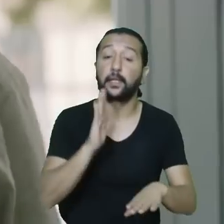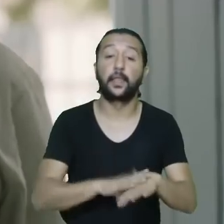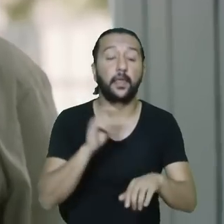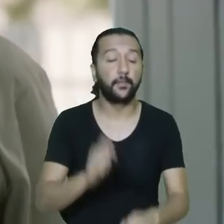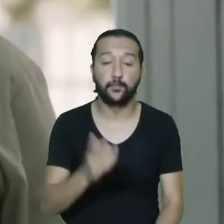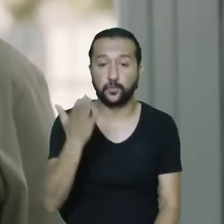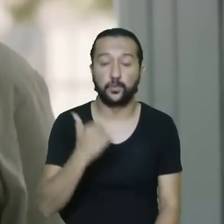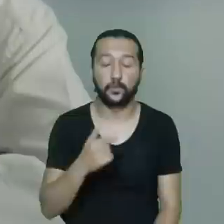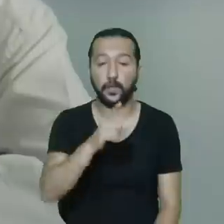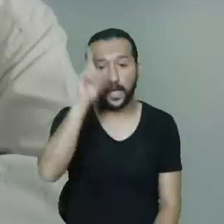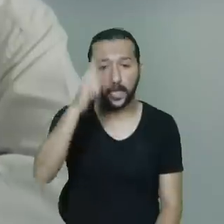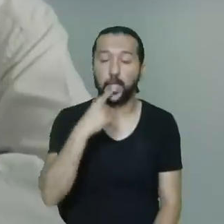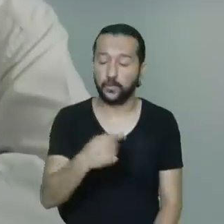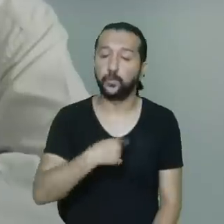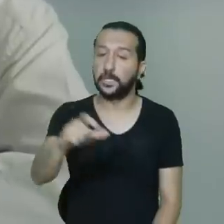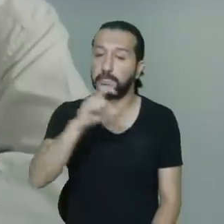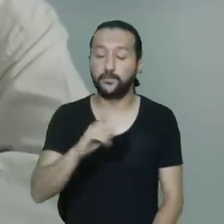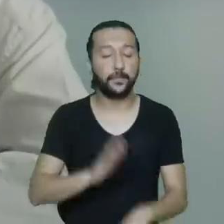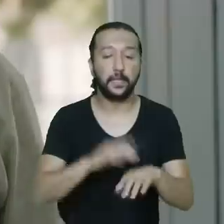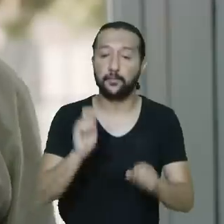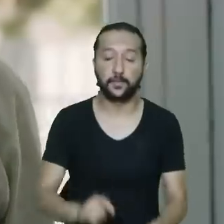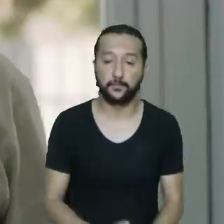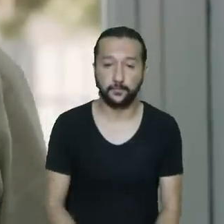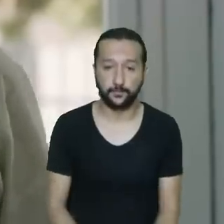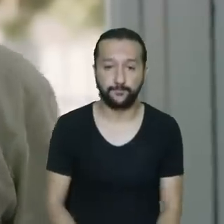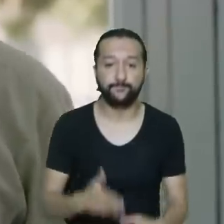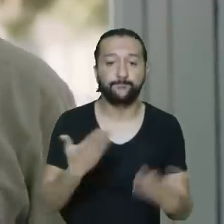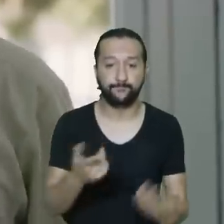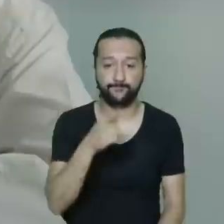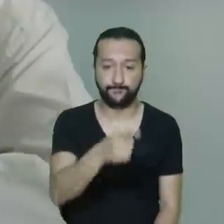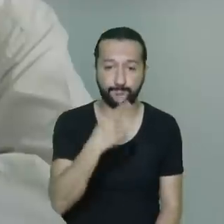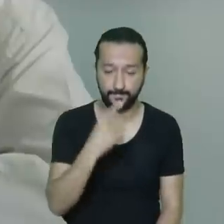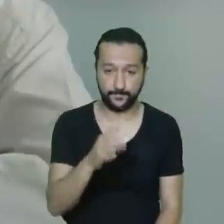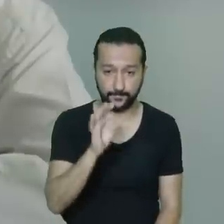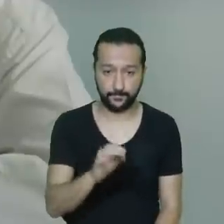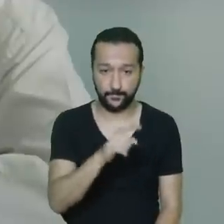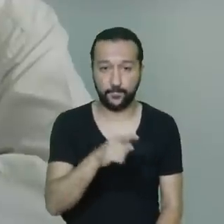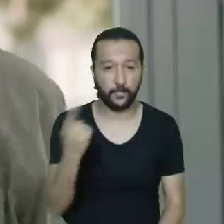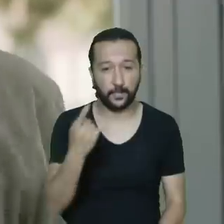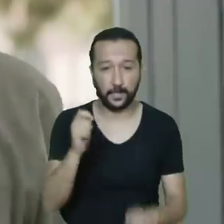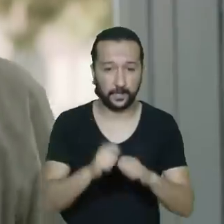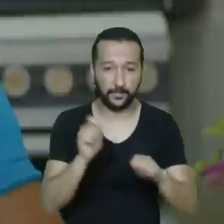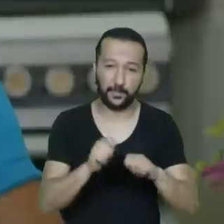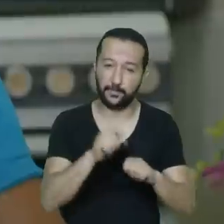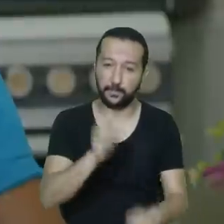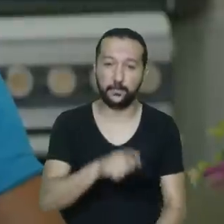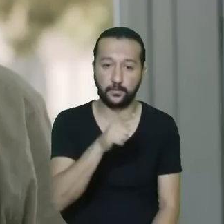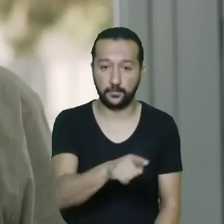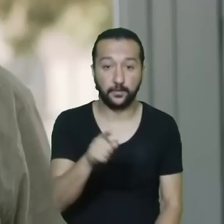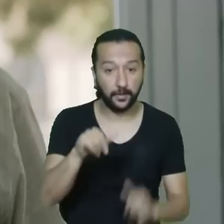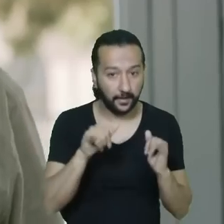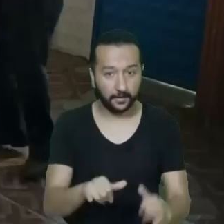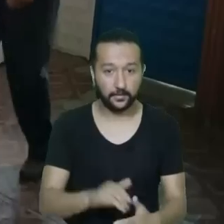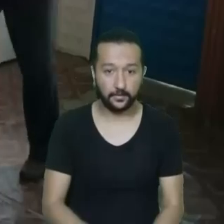Cemil? Allah aşkına söyle gülüm. Niye yapalım? Ha, arabayı tamir et sen. Ha? Öyle arabayı tamir et. Hadi.